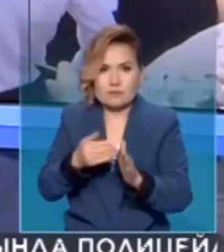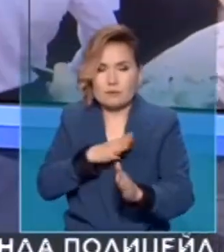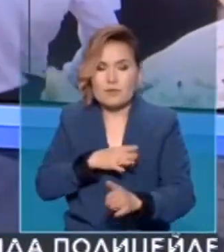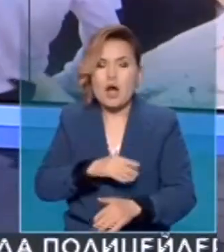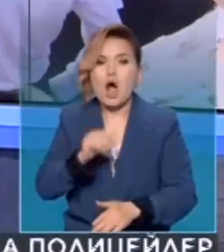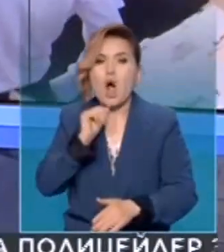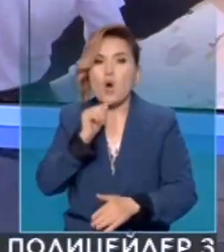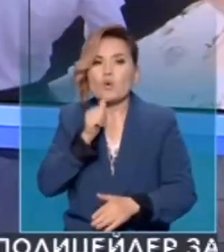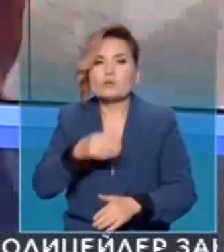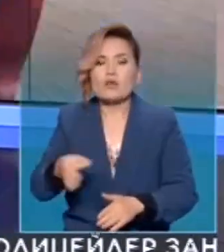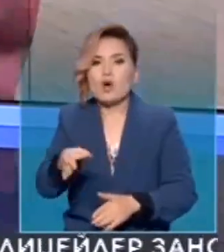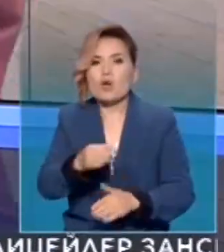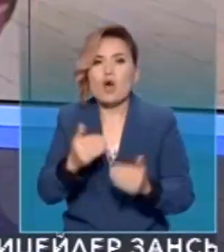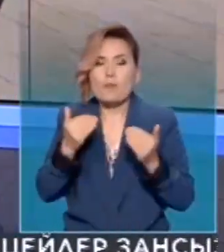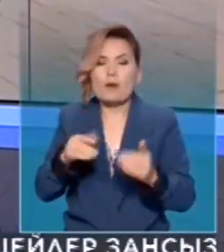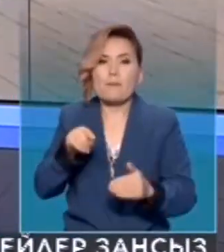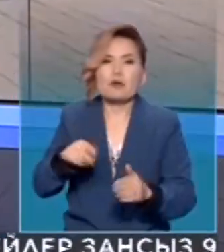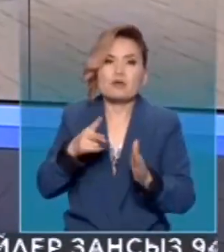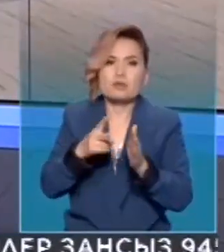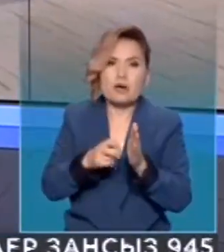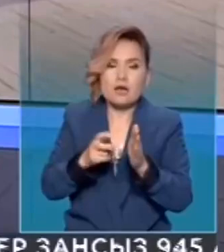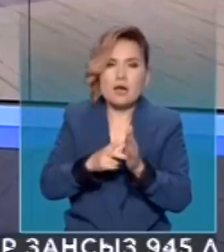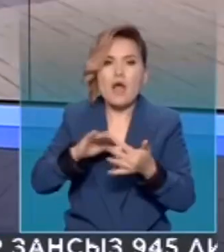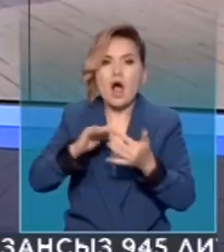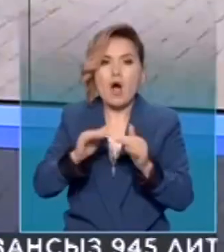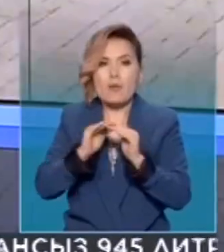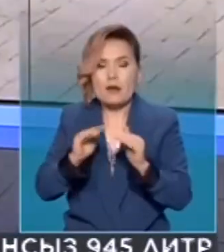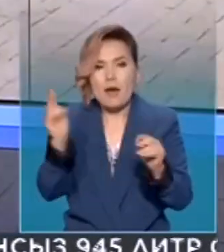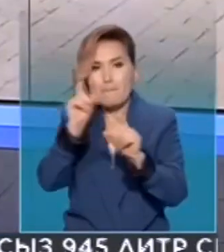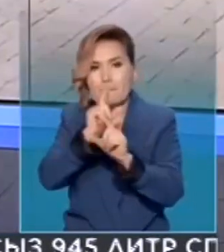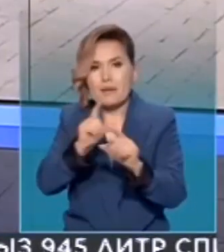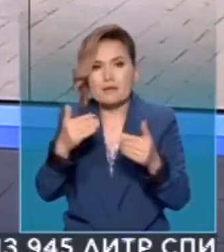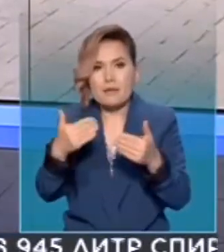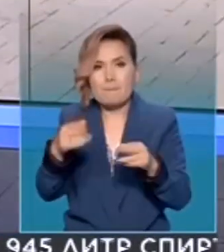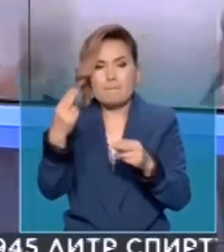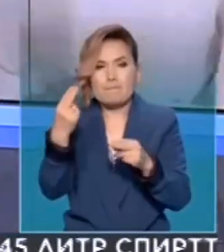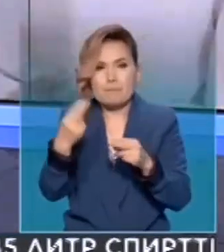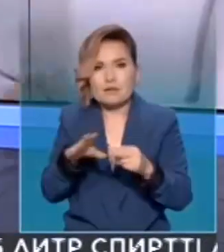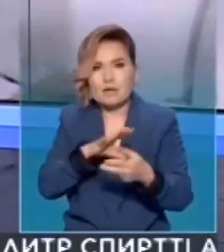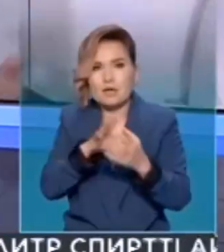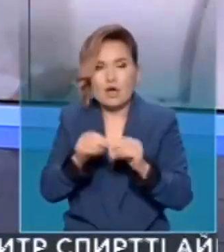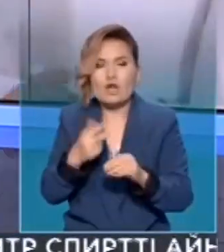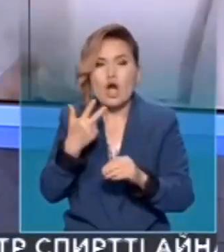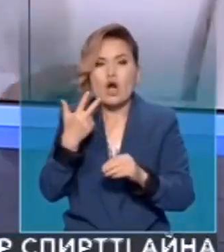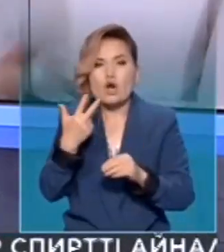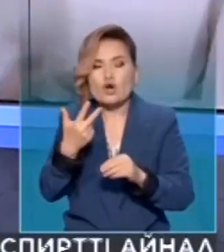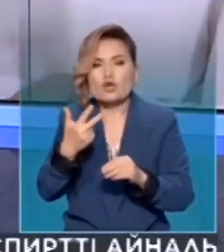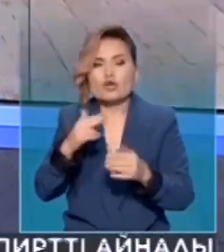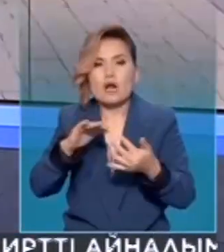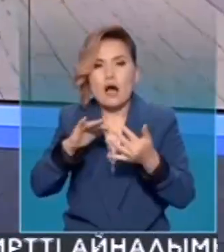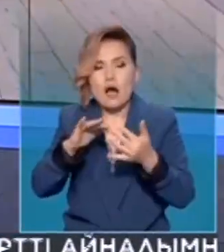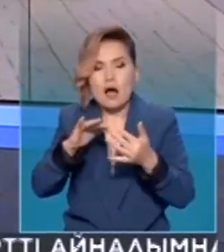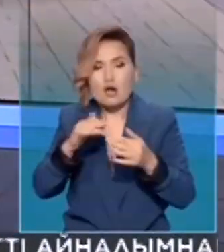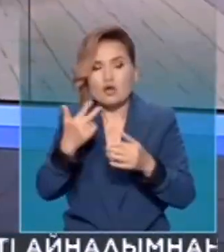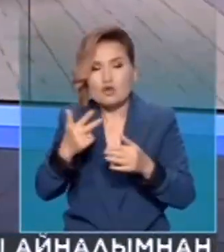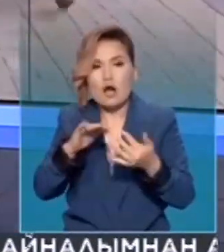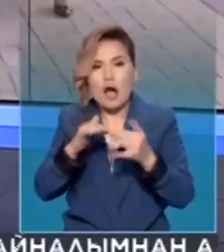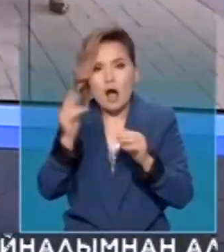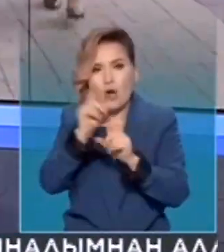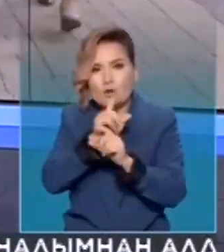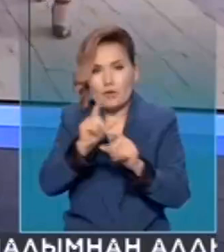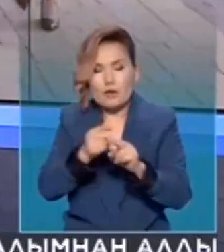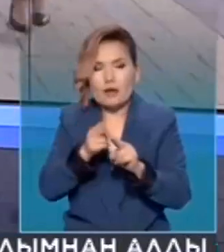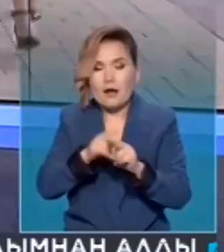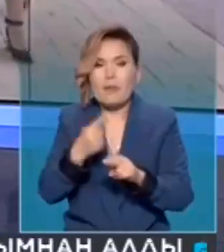Ал Қостанай облысында бүгін 1700-ге жуық ауыл баласы мектеп бітірді. Шалғайдағы 3 елді мекенде 11-ші сыныпты бір оқушыдан